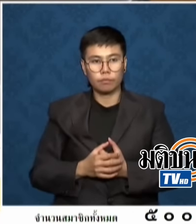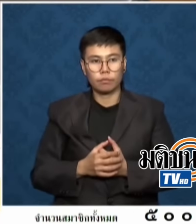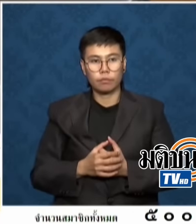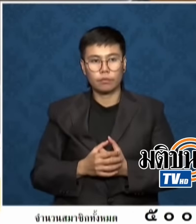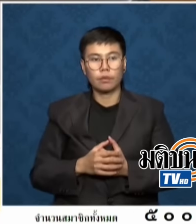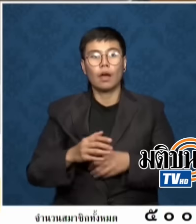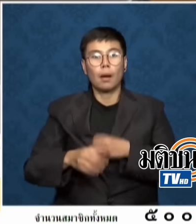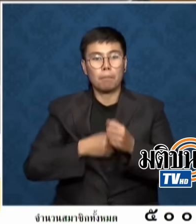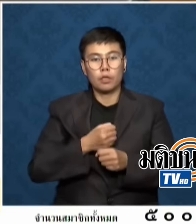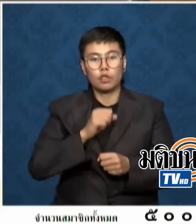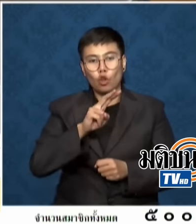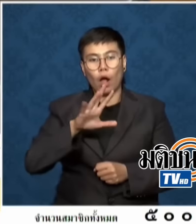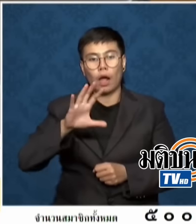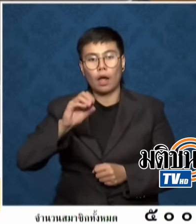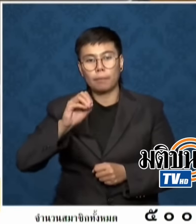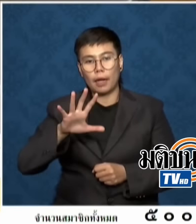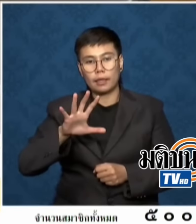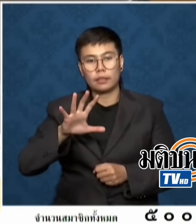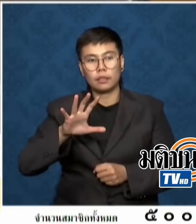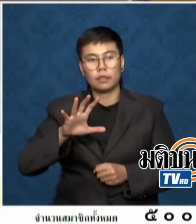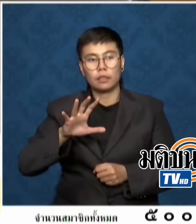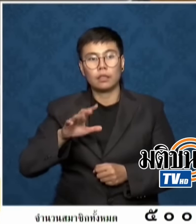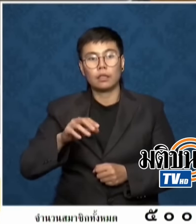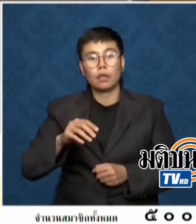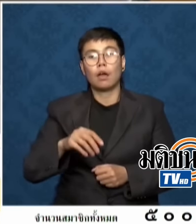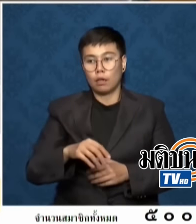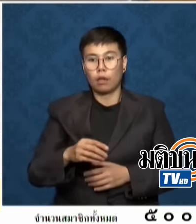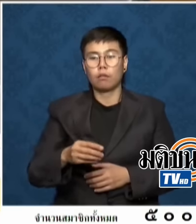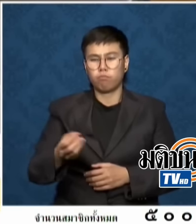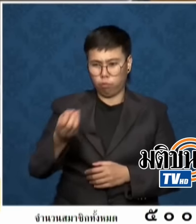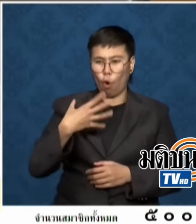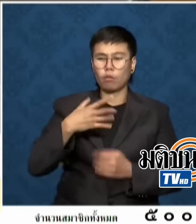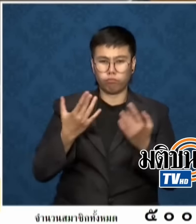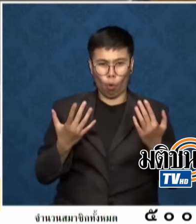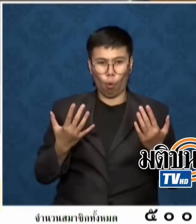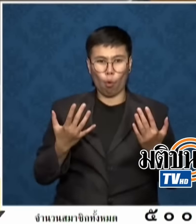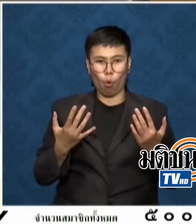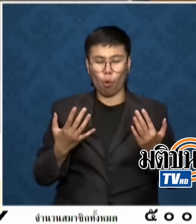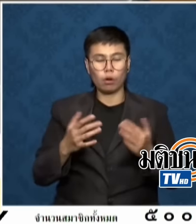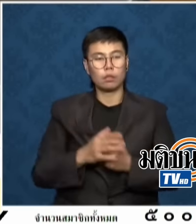และเมื่อปี2555เราถูกบอกให้ร